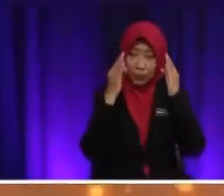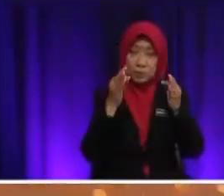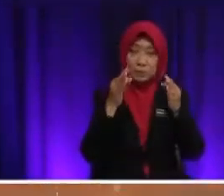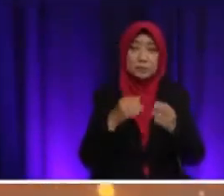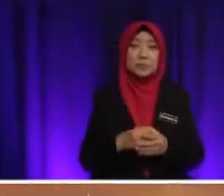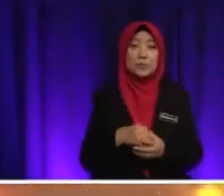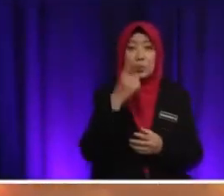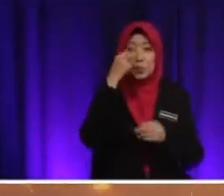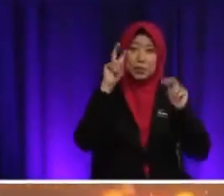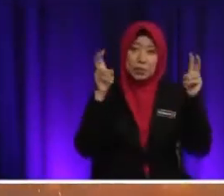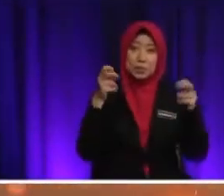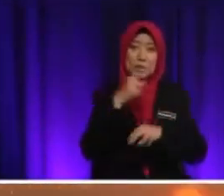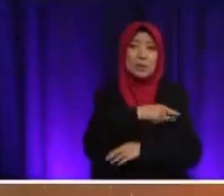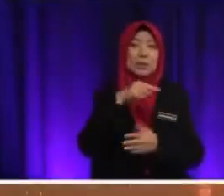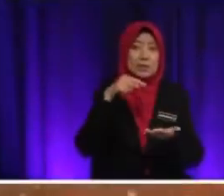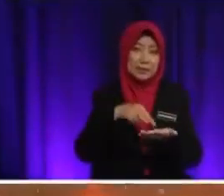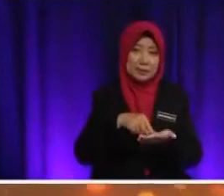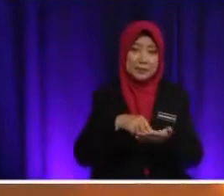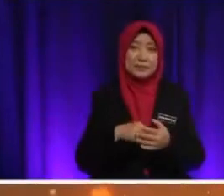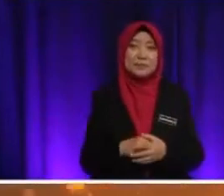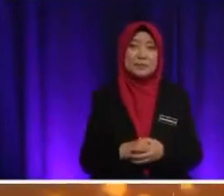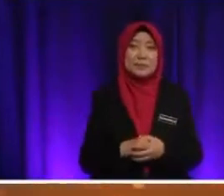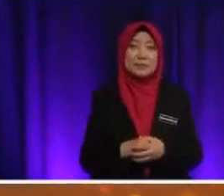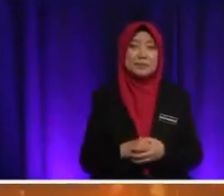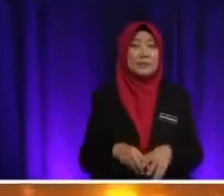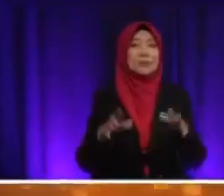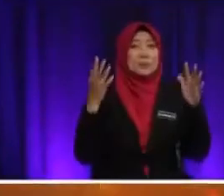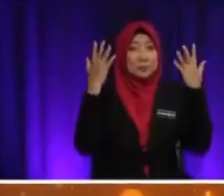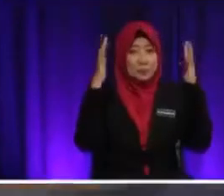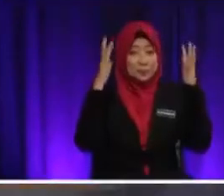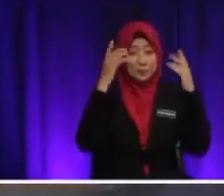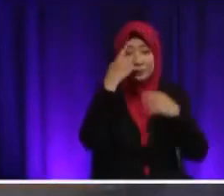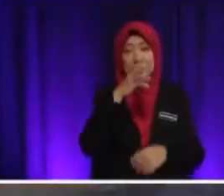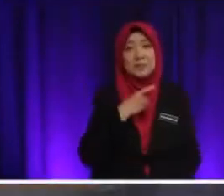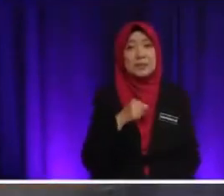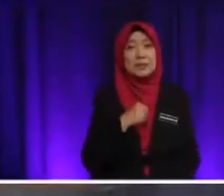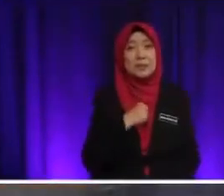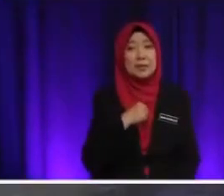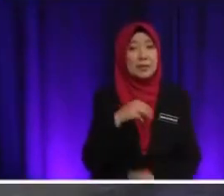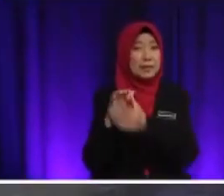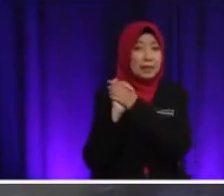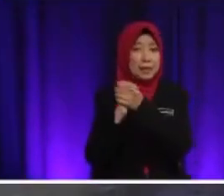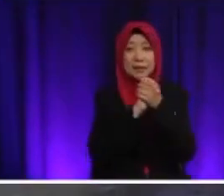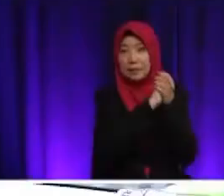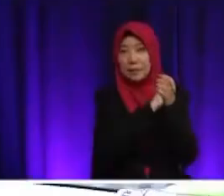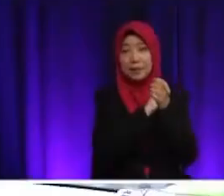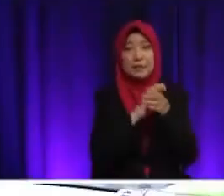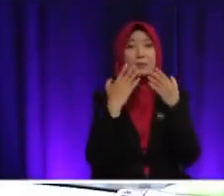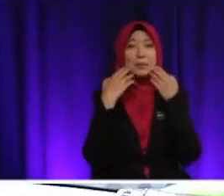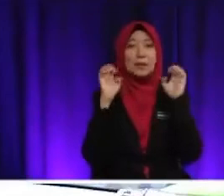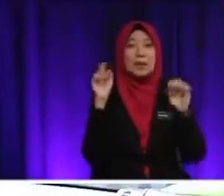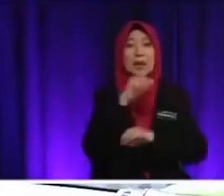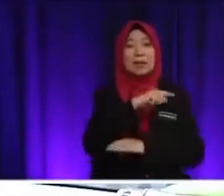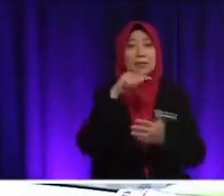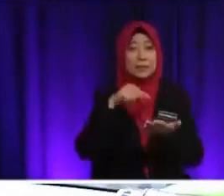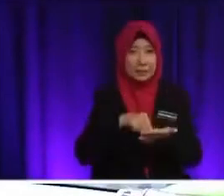mempelajari tajuk hari ini, iaitu memahami sunnatullah. Okey, tepuk untuk diri sendiri semua murid-murid kita. Tahniah atas kecemerlangan anda untuk hari